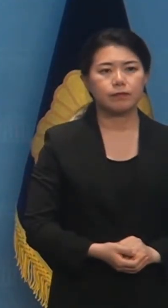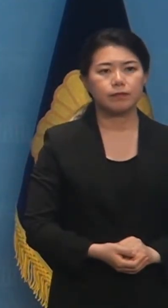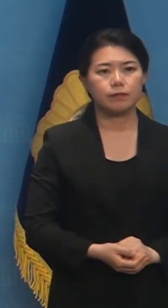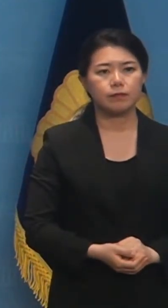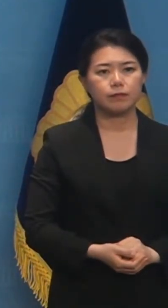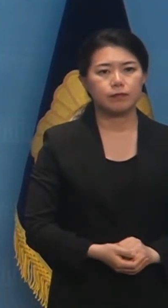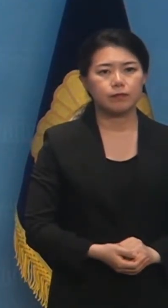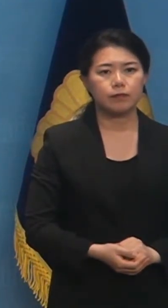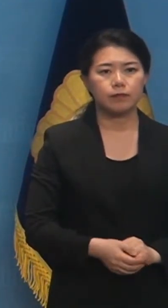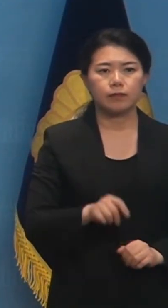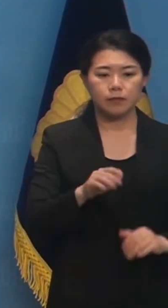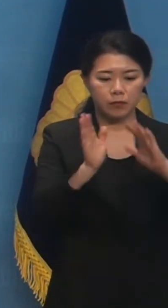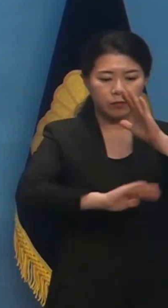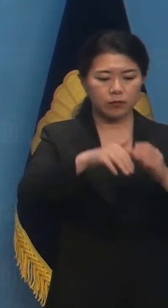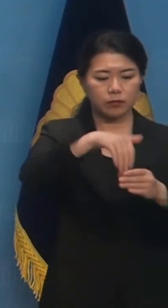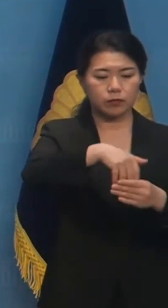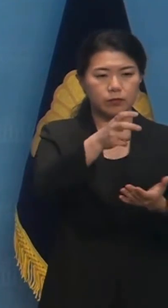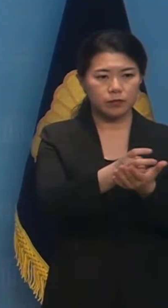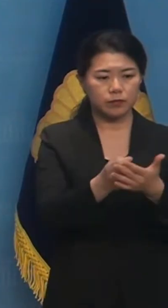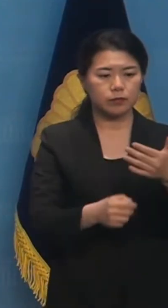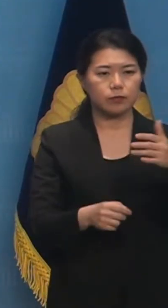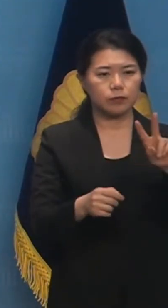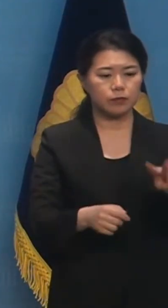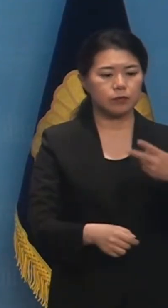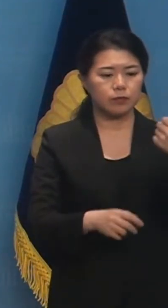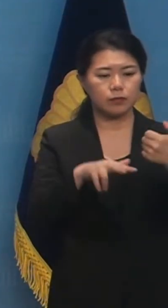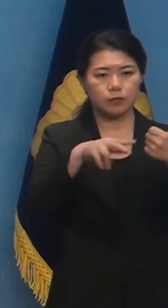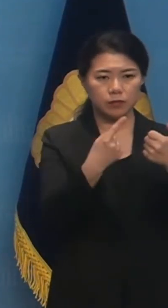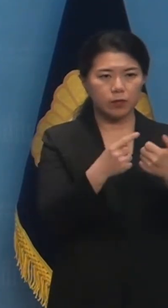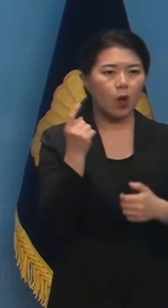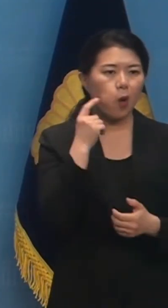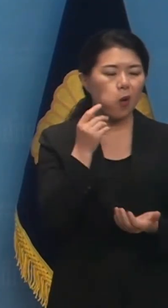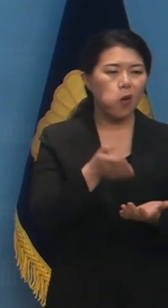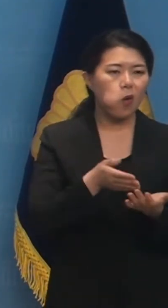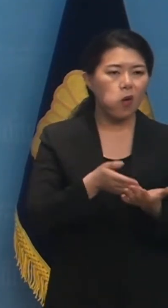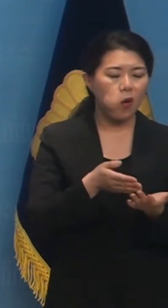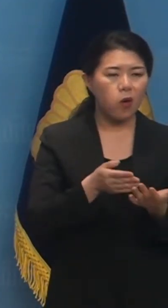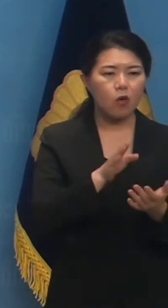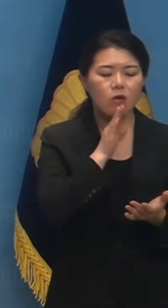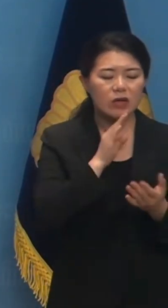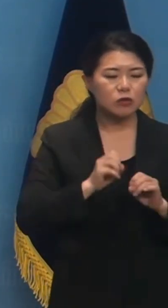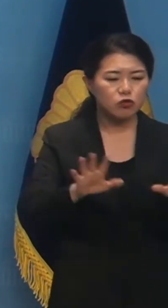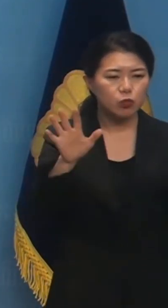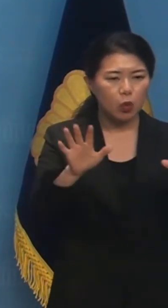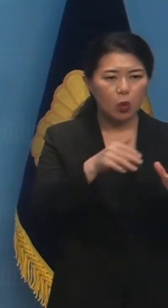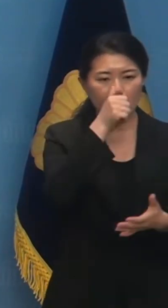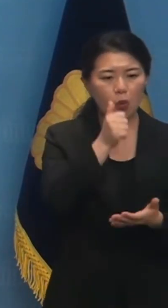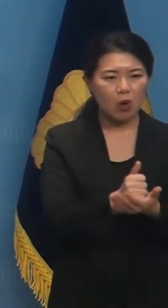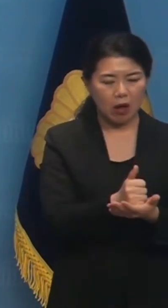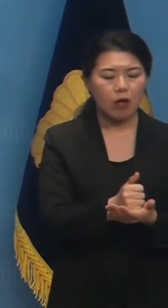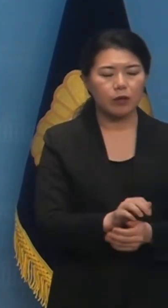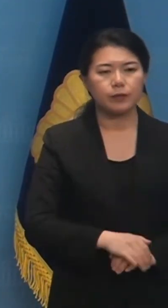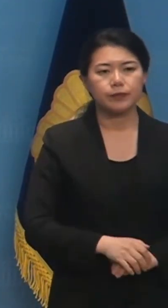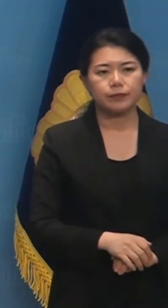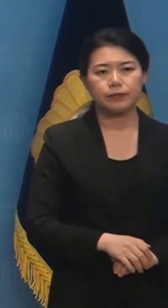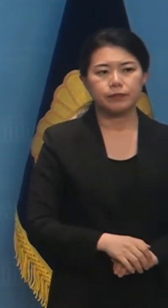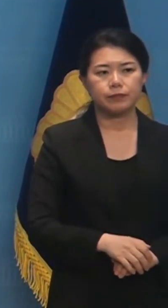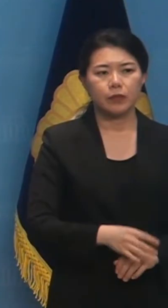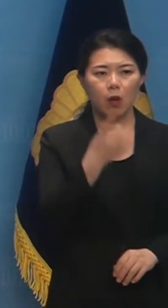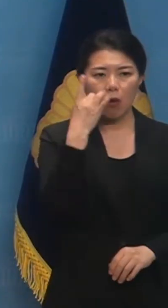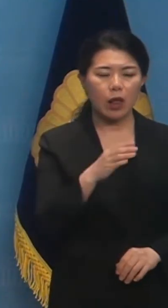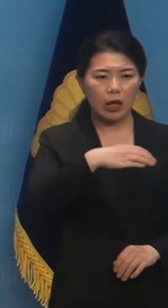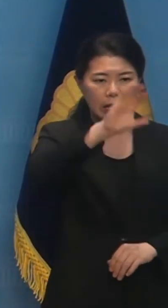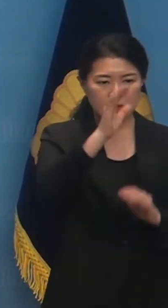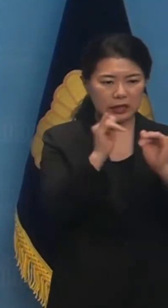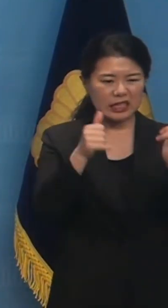있습니다. 이는 공직선거법 제250조 허위사실 유포죄에 따른 형사처벌 대상입니다. 비록 원 게시자는